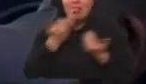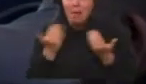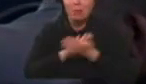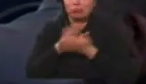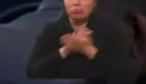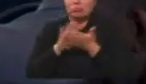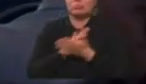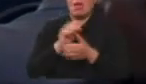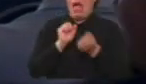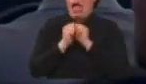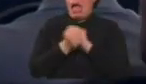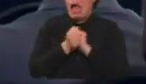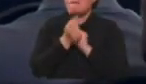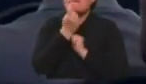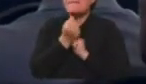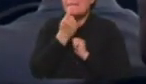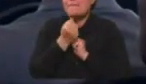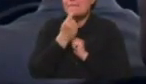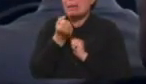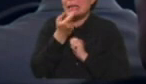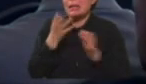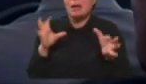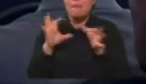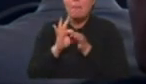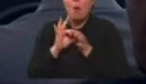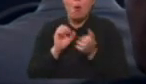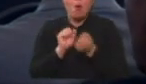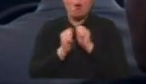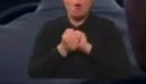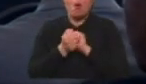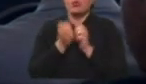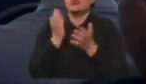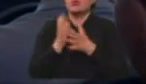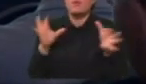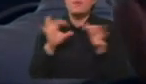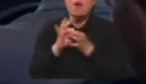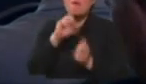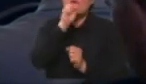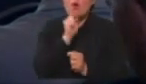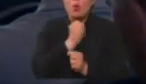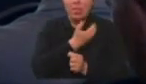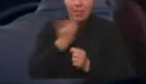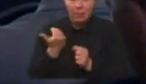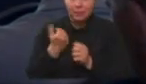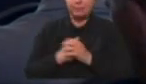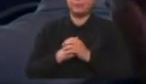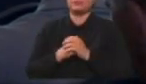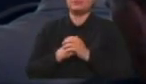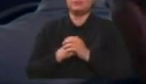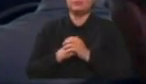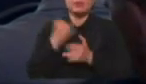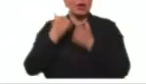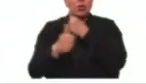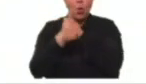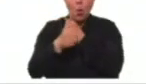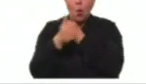znaczy, albo są to znikome pary połączeń, albo po prostu takich połączeń nie ma.